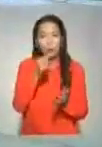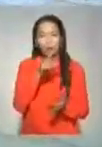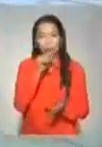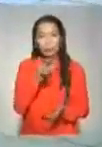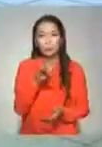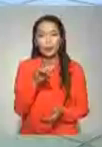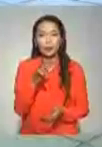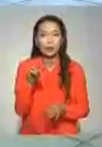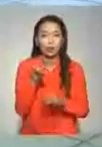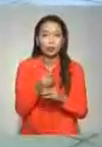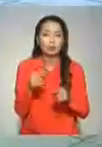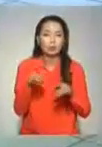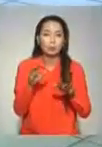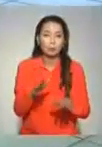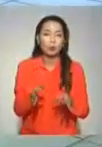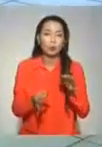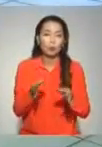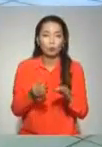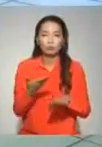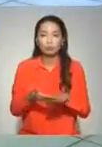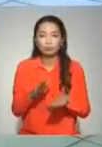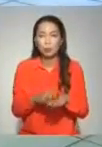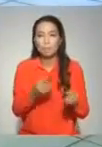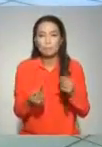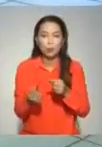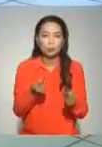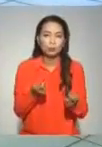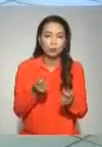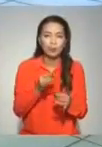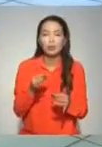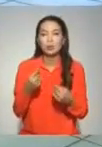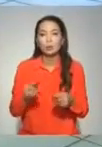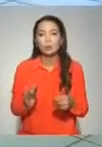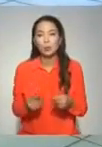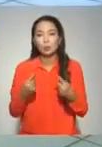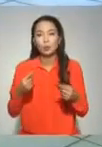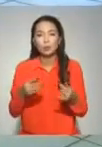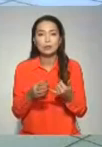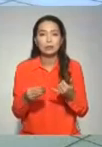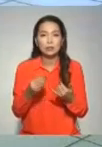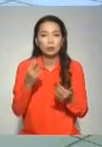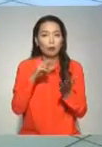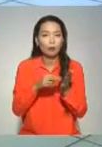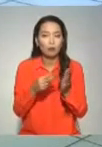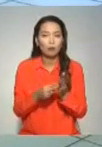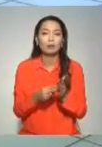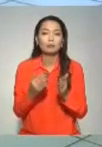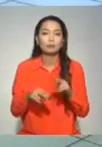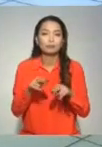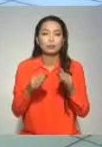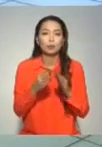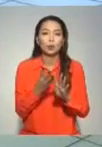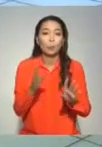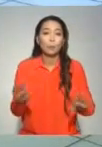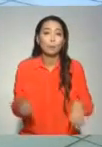этому объекту идут судебные тяжбы между чиновниками разных ведомств. Тем временем другие участки в городе, на которых планировали возвести дома для очередников,